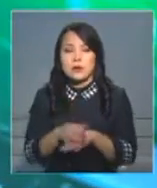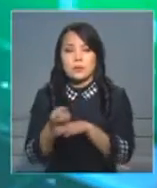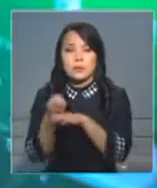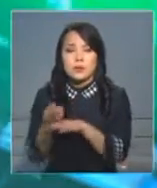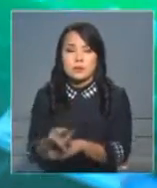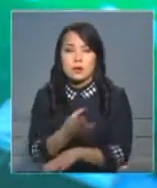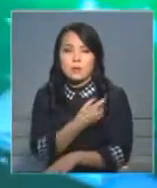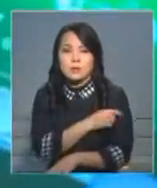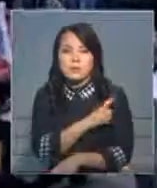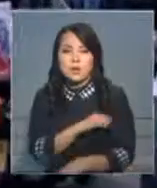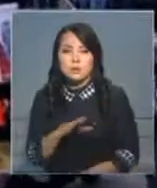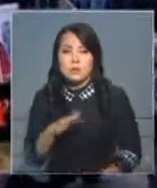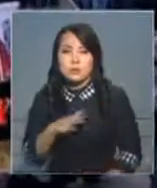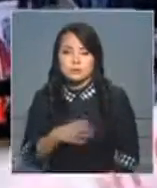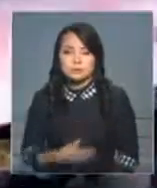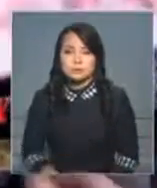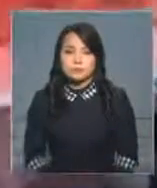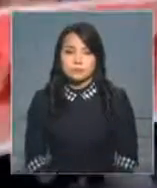жатыр.